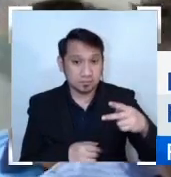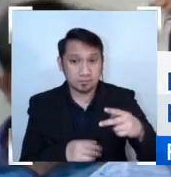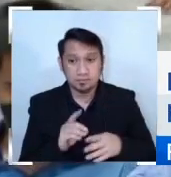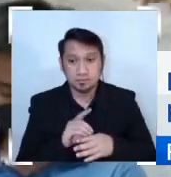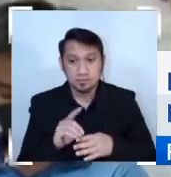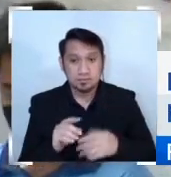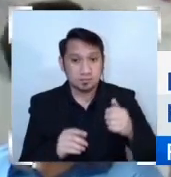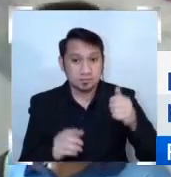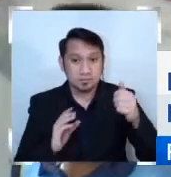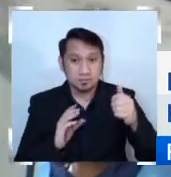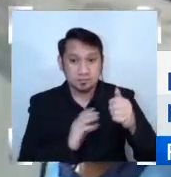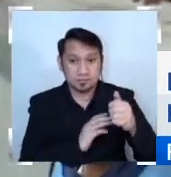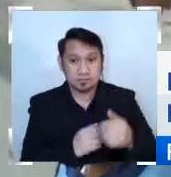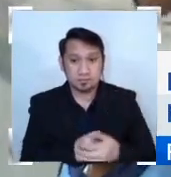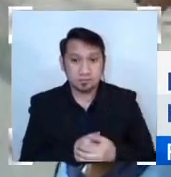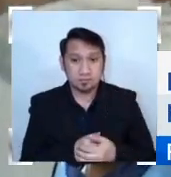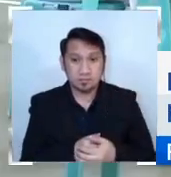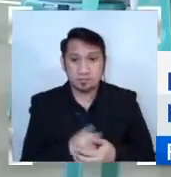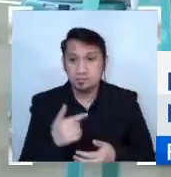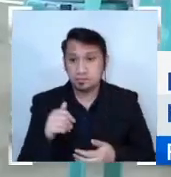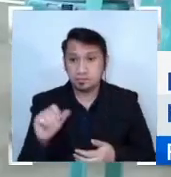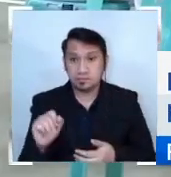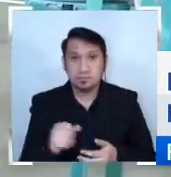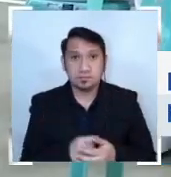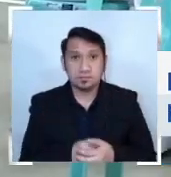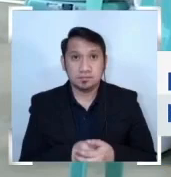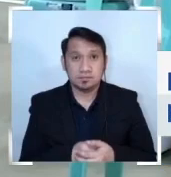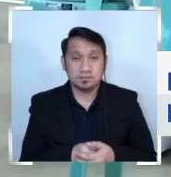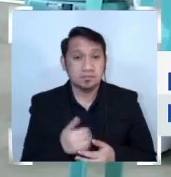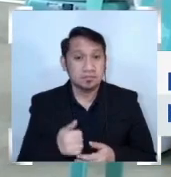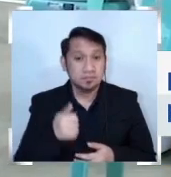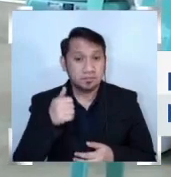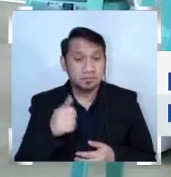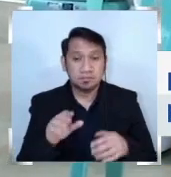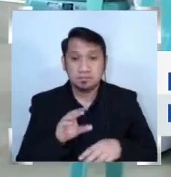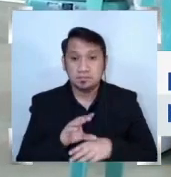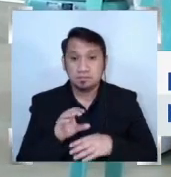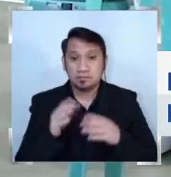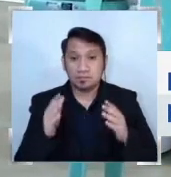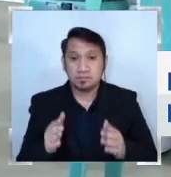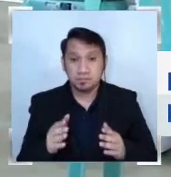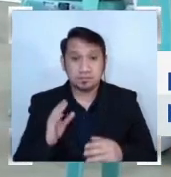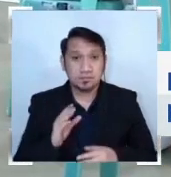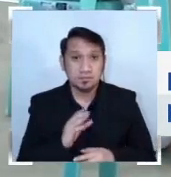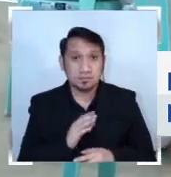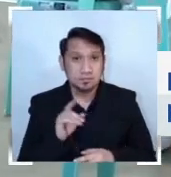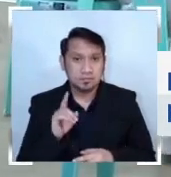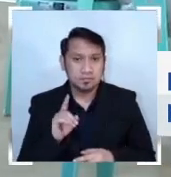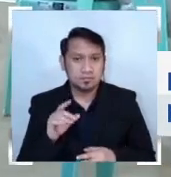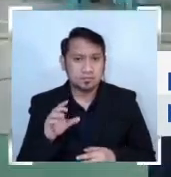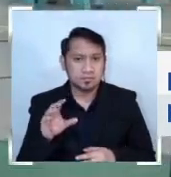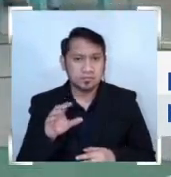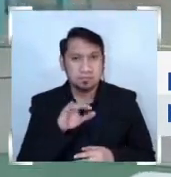sa pagkakongresista si Gasta Bunting. Panalo naman bilang konsehal ng 1st District si Bandol Quizon at Jomer